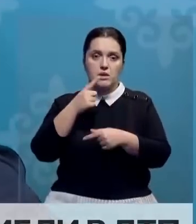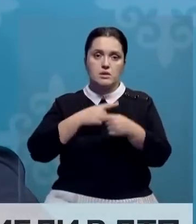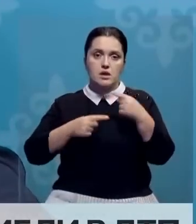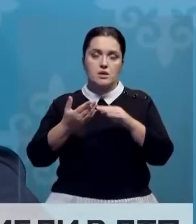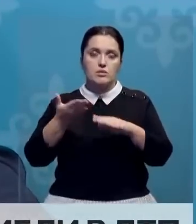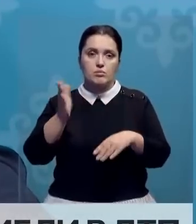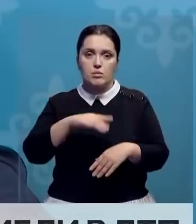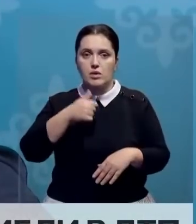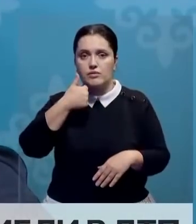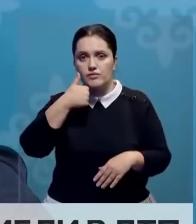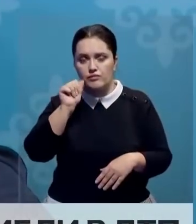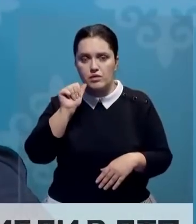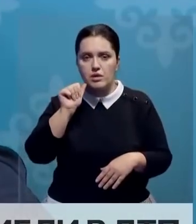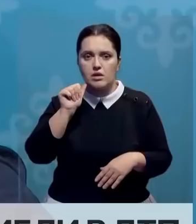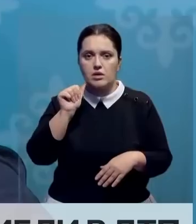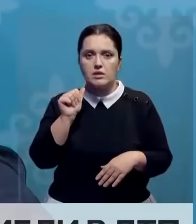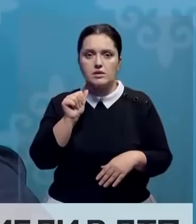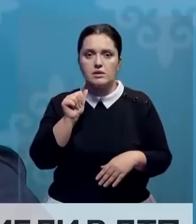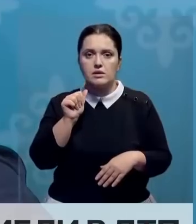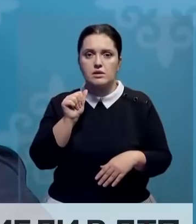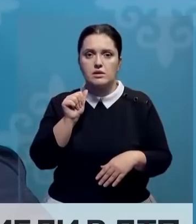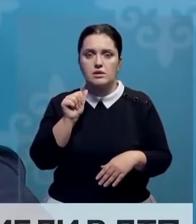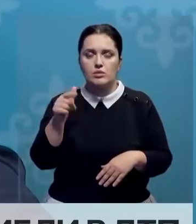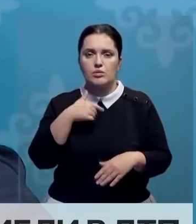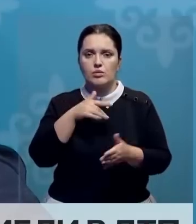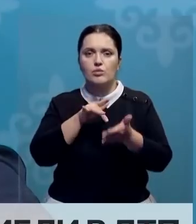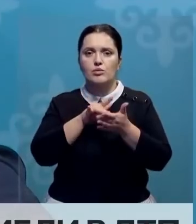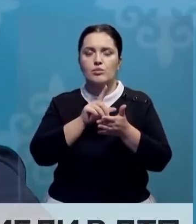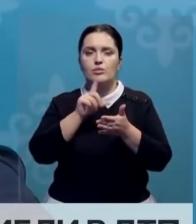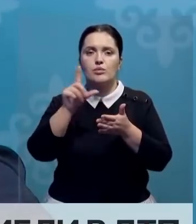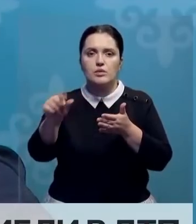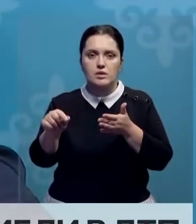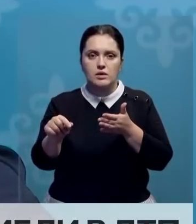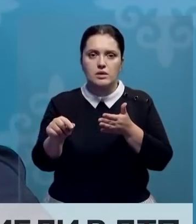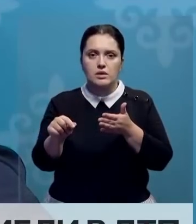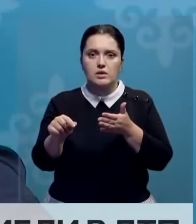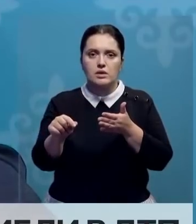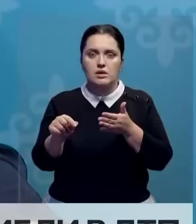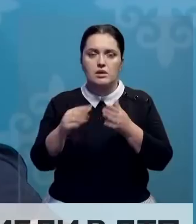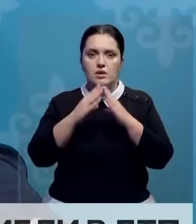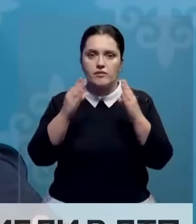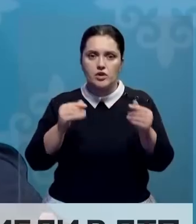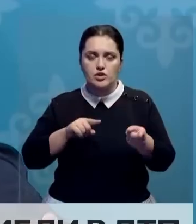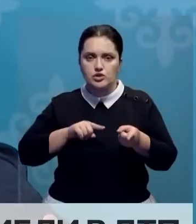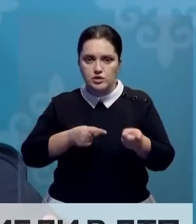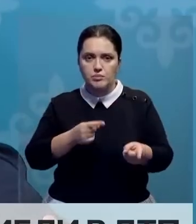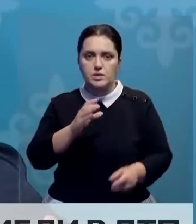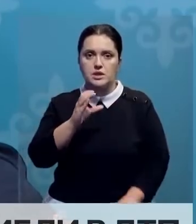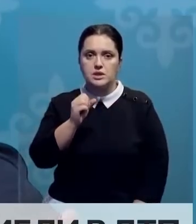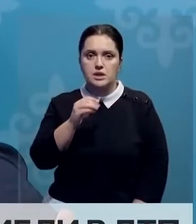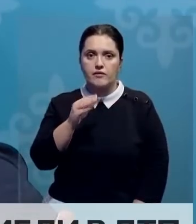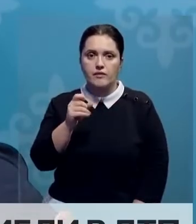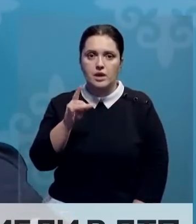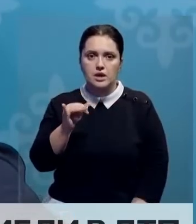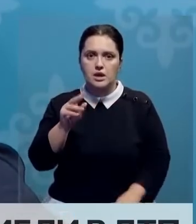Но вчера они решили посетить эту экскурсию. Это был автомобиль джип, сафари джип,